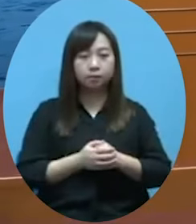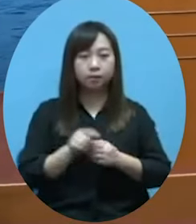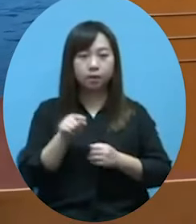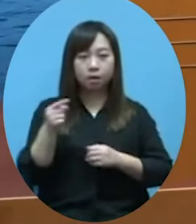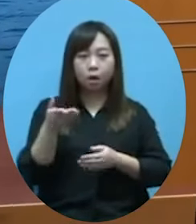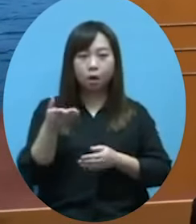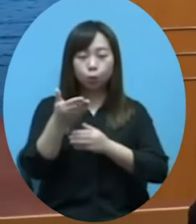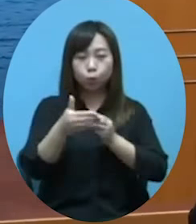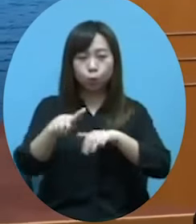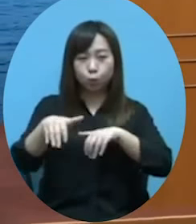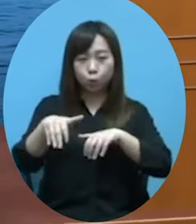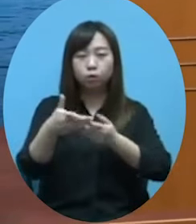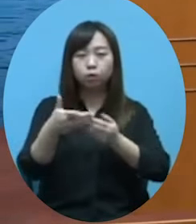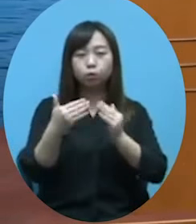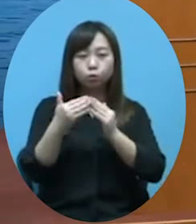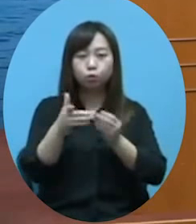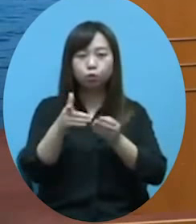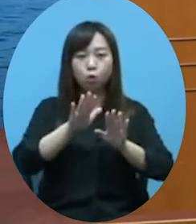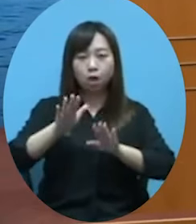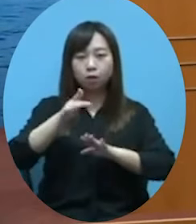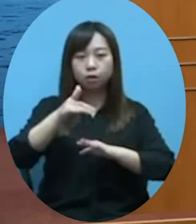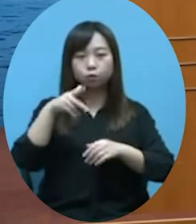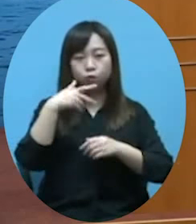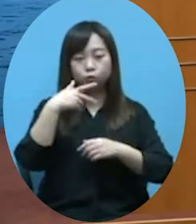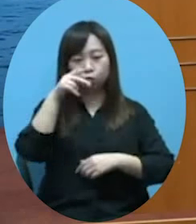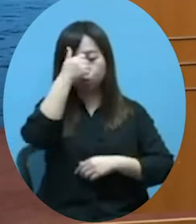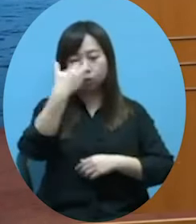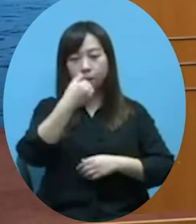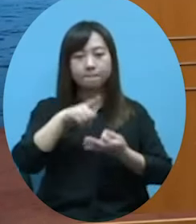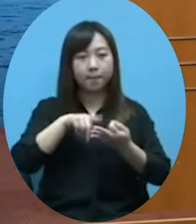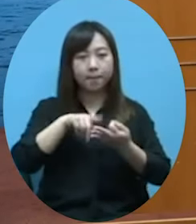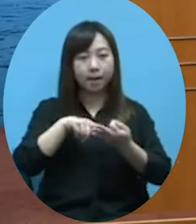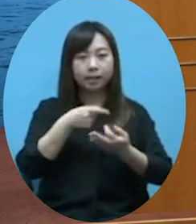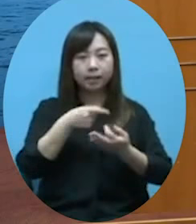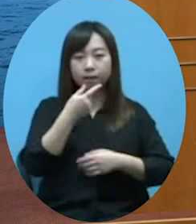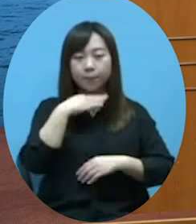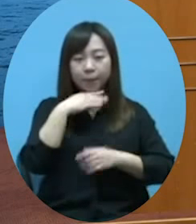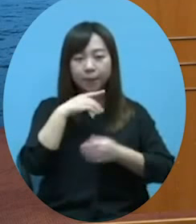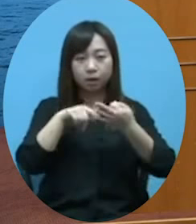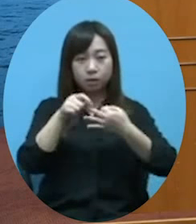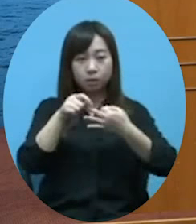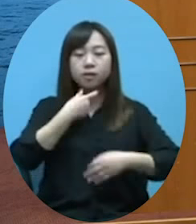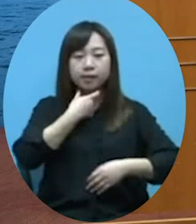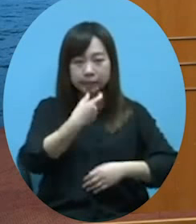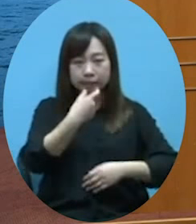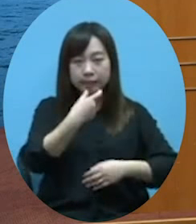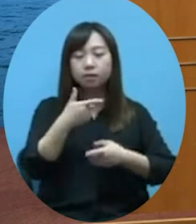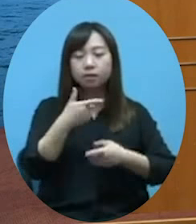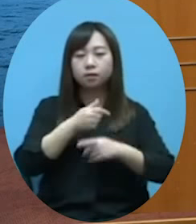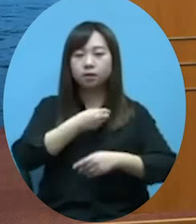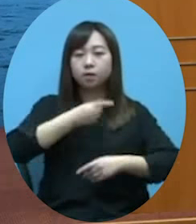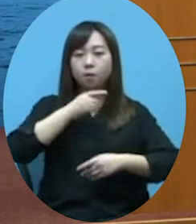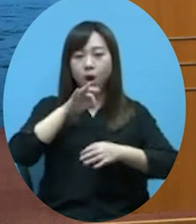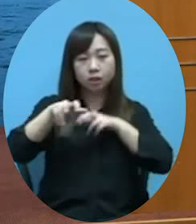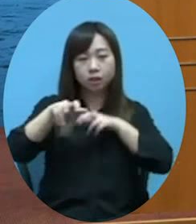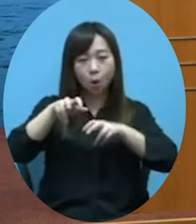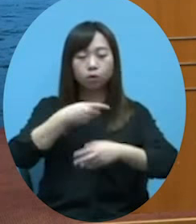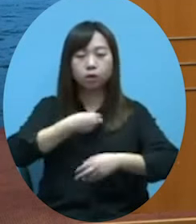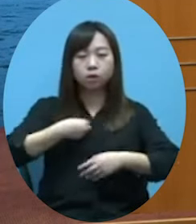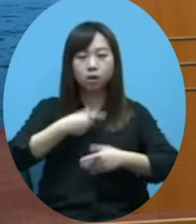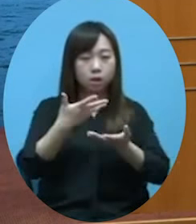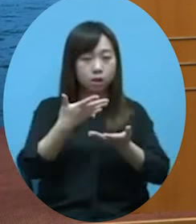余護處助理處長薛漢忠受醫我們等一下首先請張醫生回報一下最新本